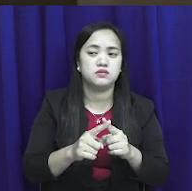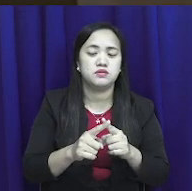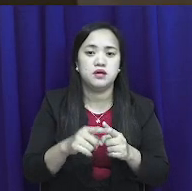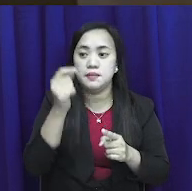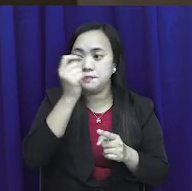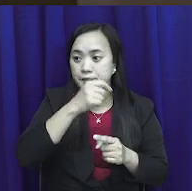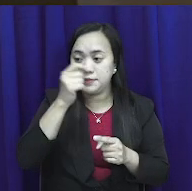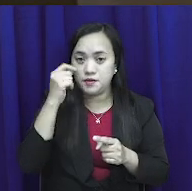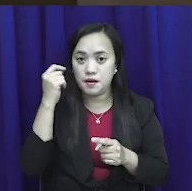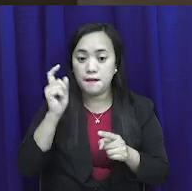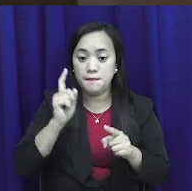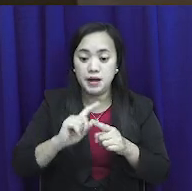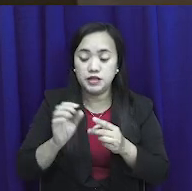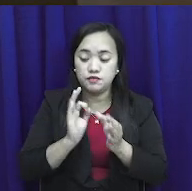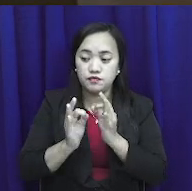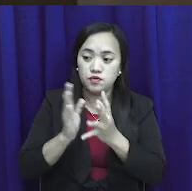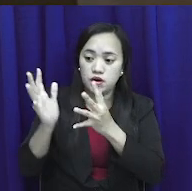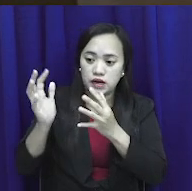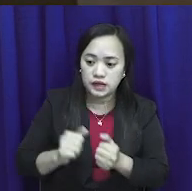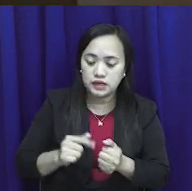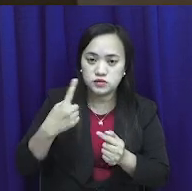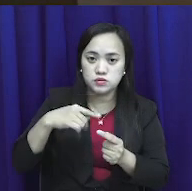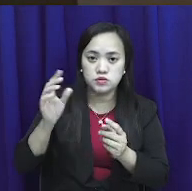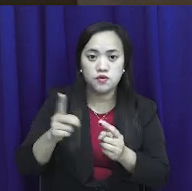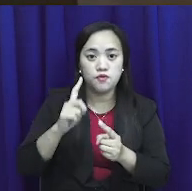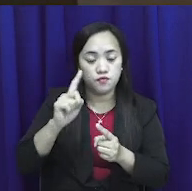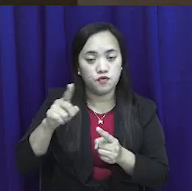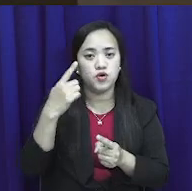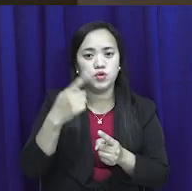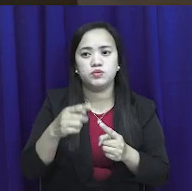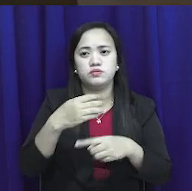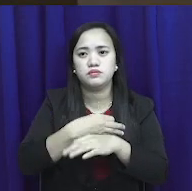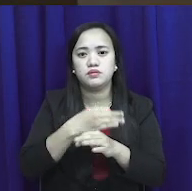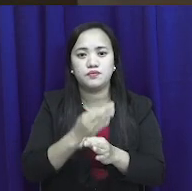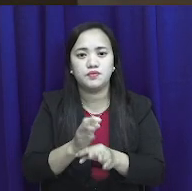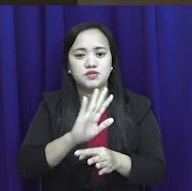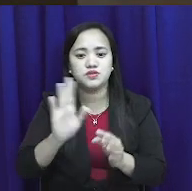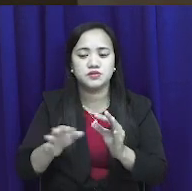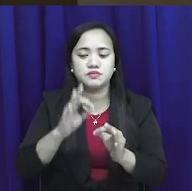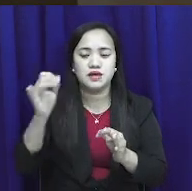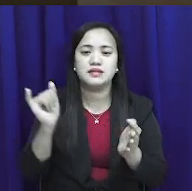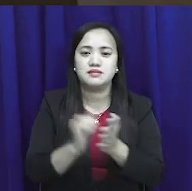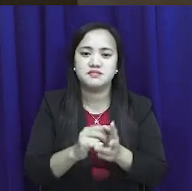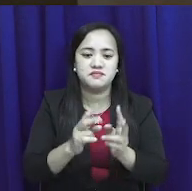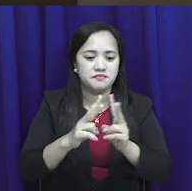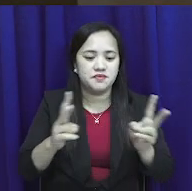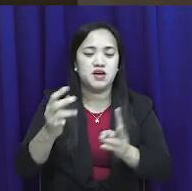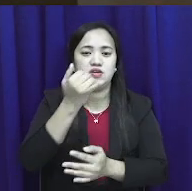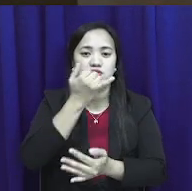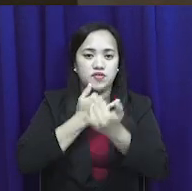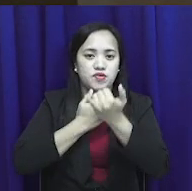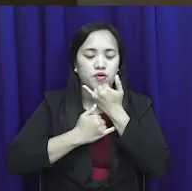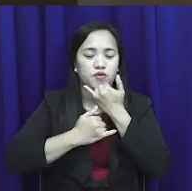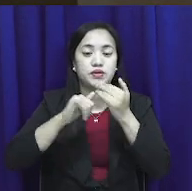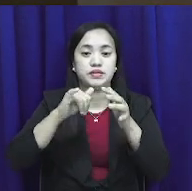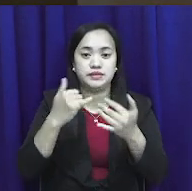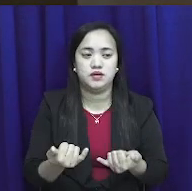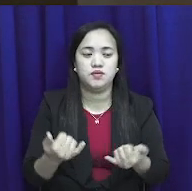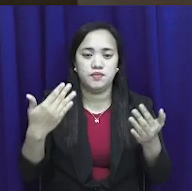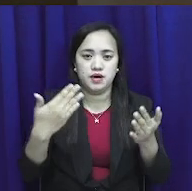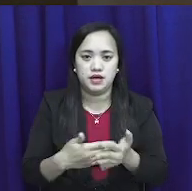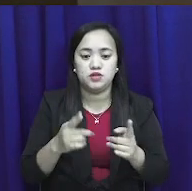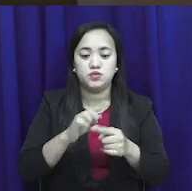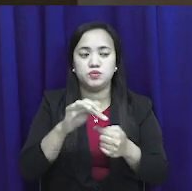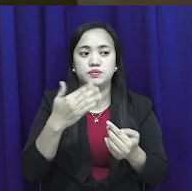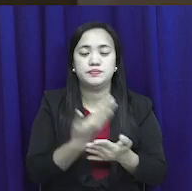oras ng para sa pagayos ng ritwal mo para sa physical mo very wrong now balik tayo sa mga mothers again sa mga